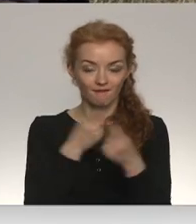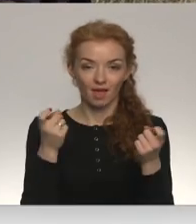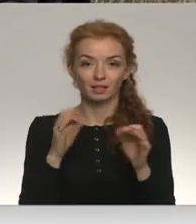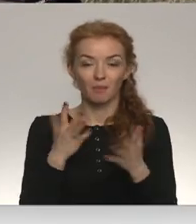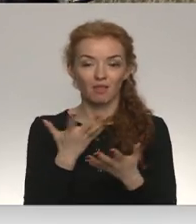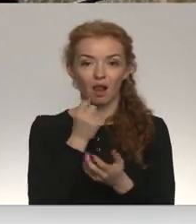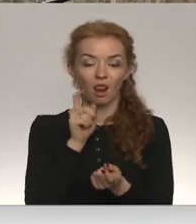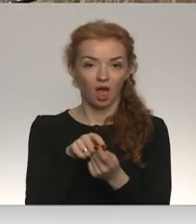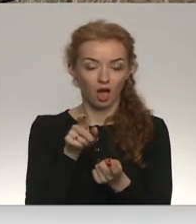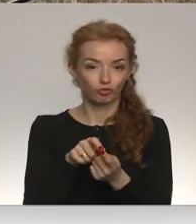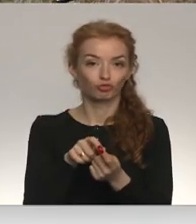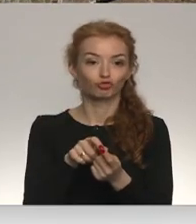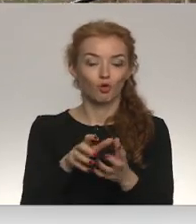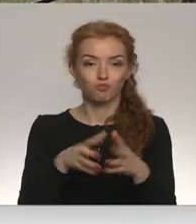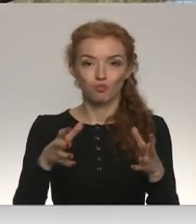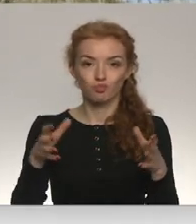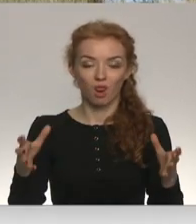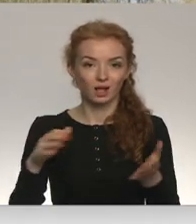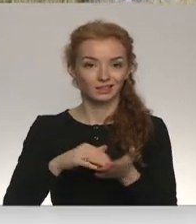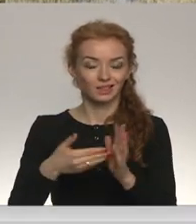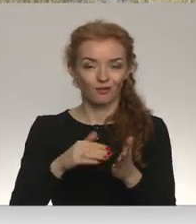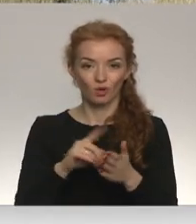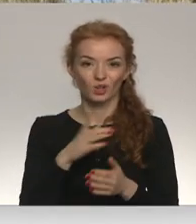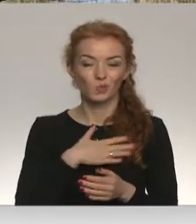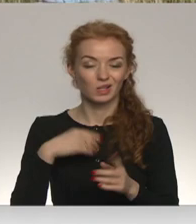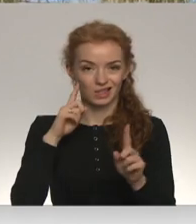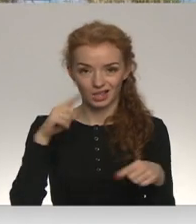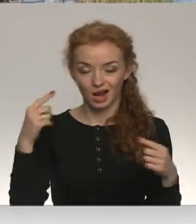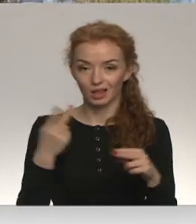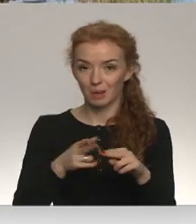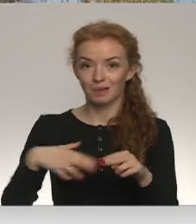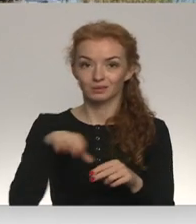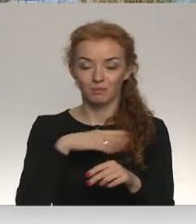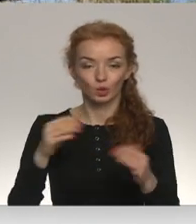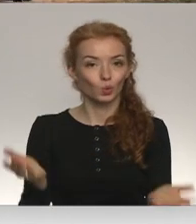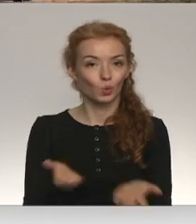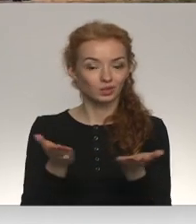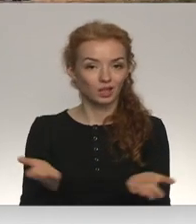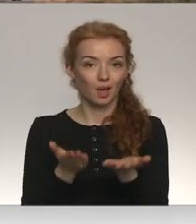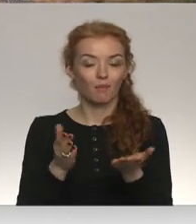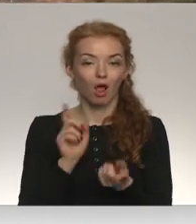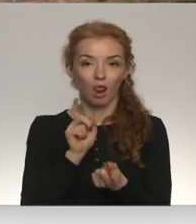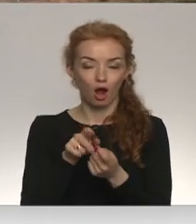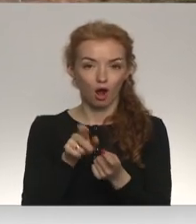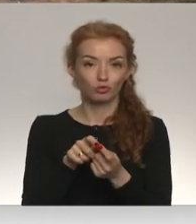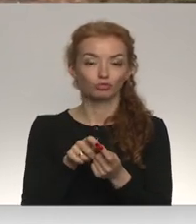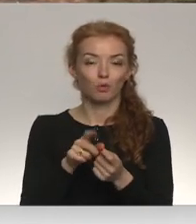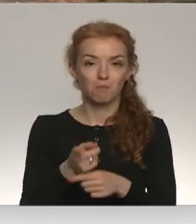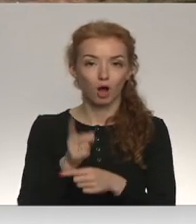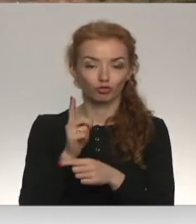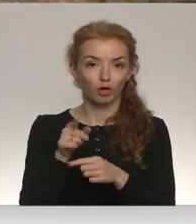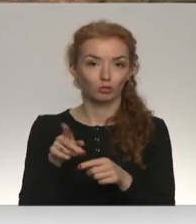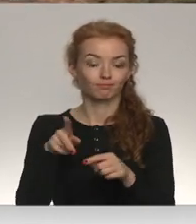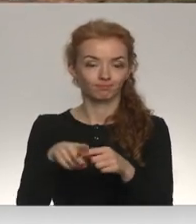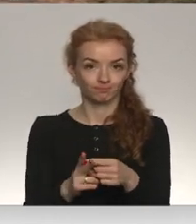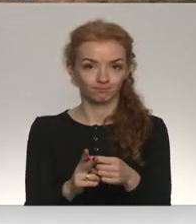ar lašiem, ar lašu populācijas stāvokli ir pavisam traki, tāpēc mēs arī rosinājām lašu makšķerēšanu pārtraukt,